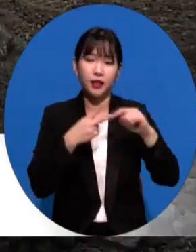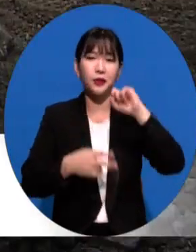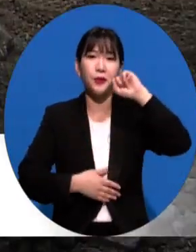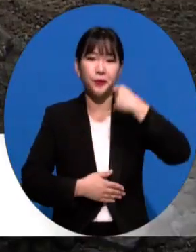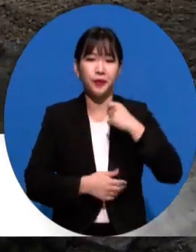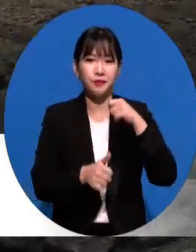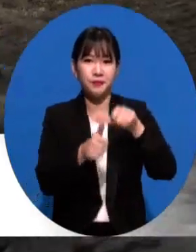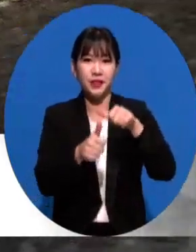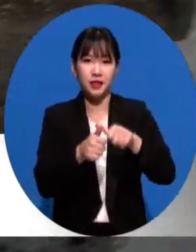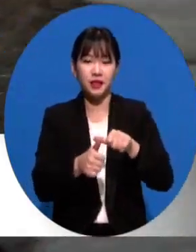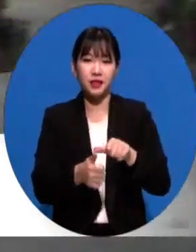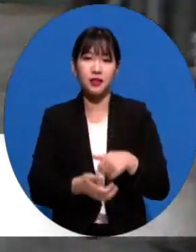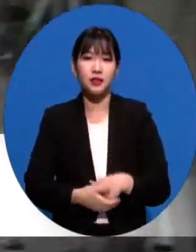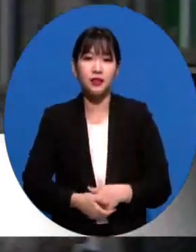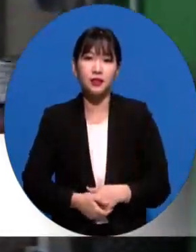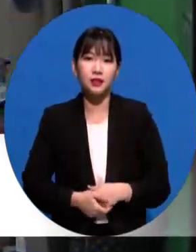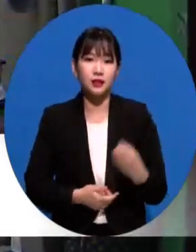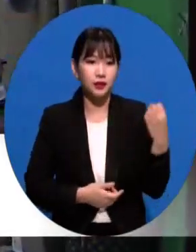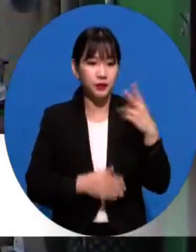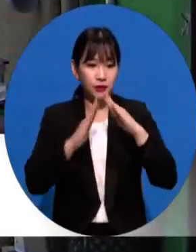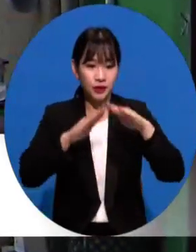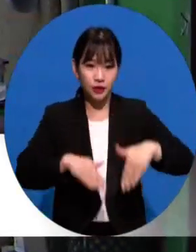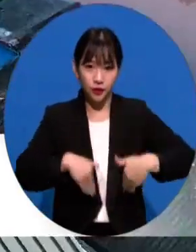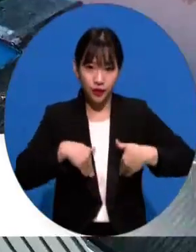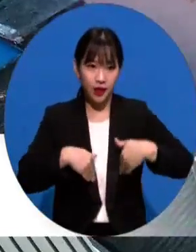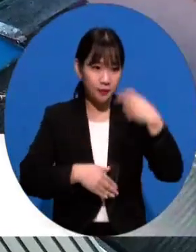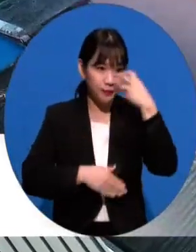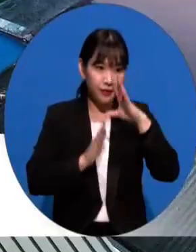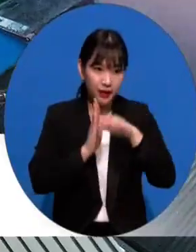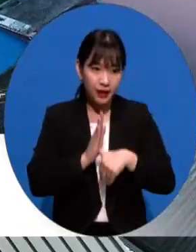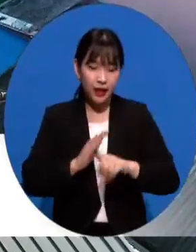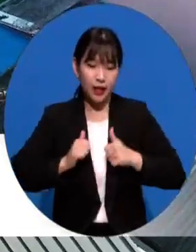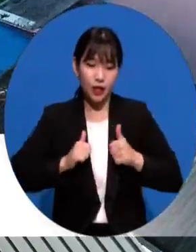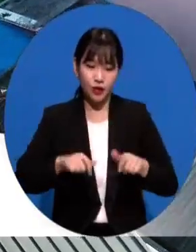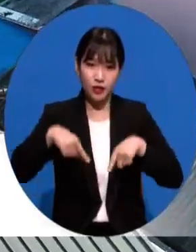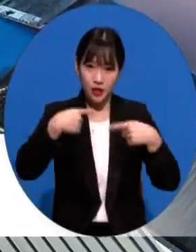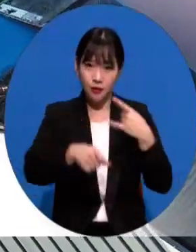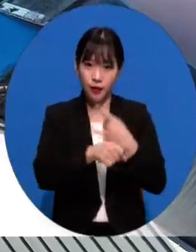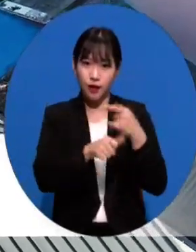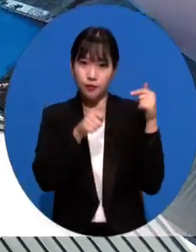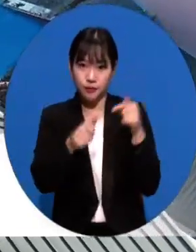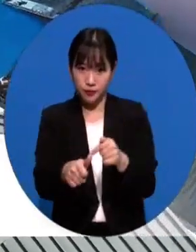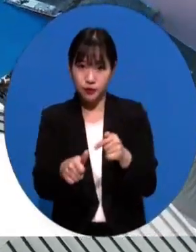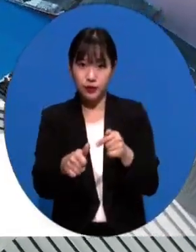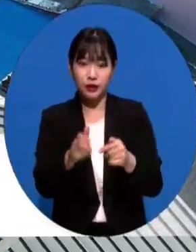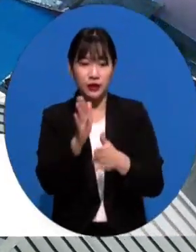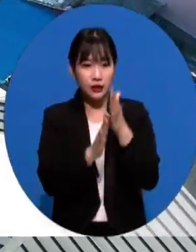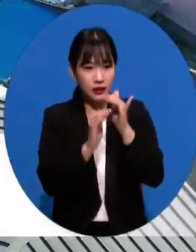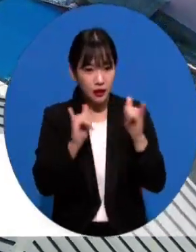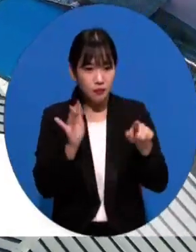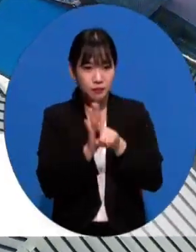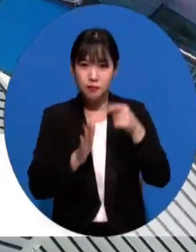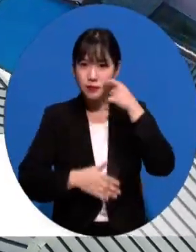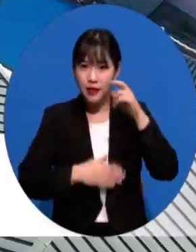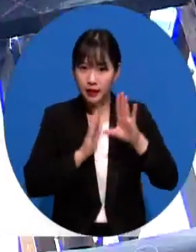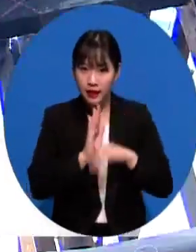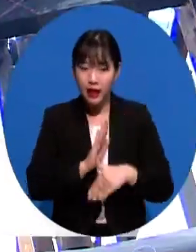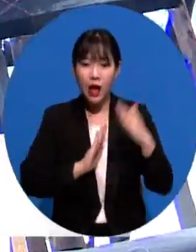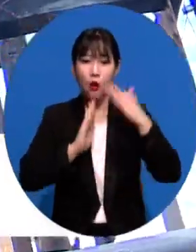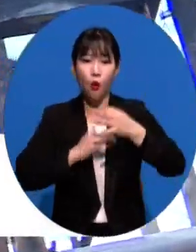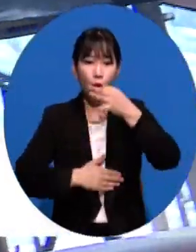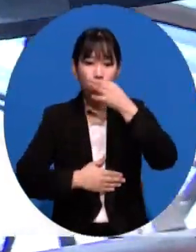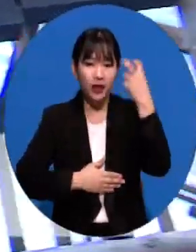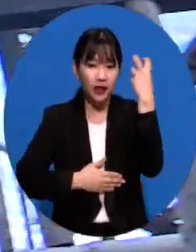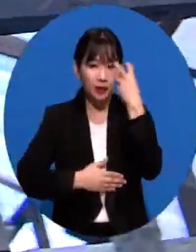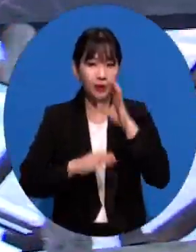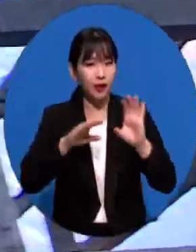어렵다고 지적했습니다 또 전라남도 등의 감사의 성실히 응할 것을 주문하고 시민 불신의 담을 경우 공익